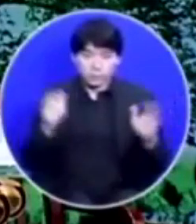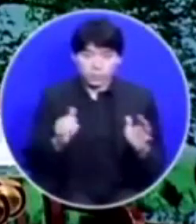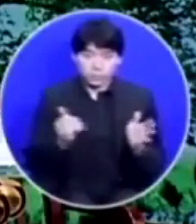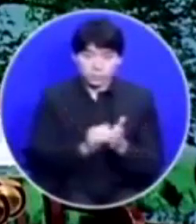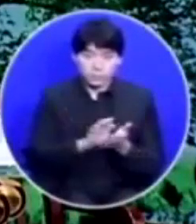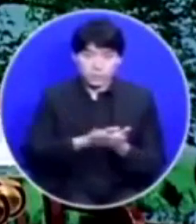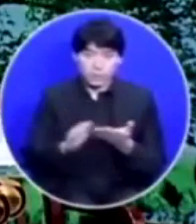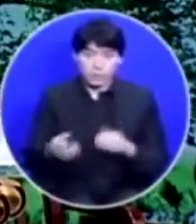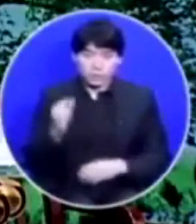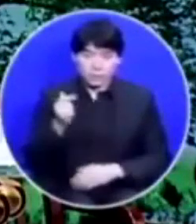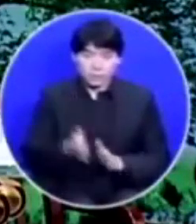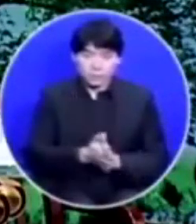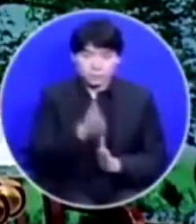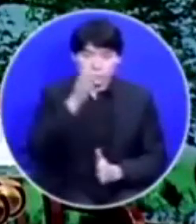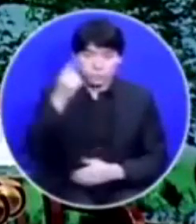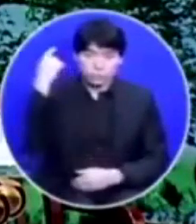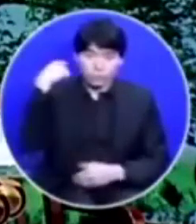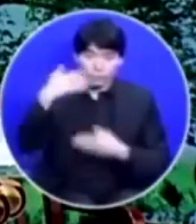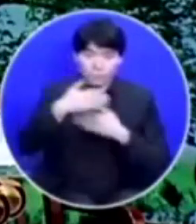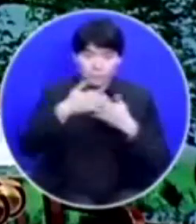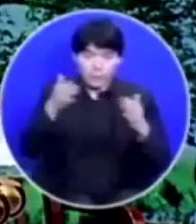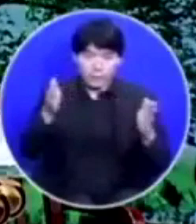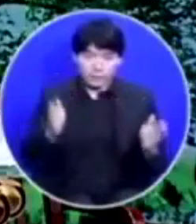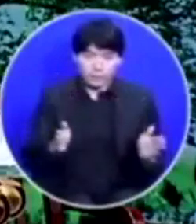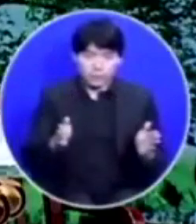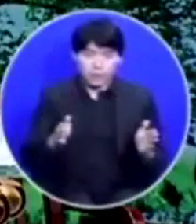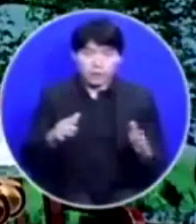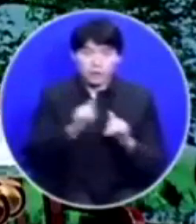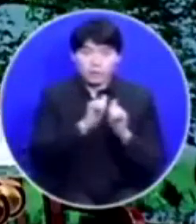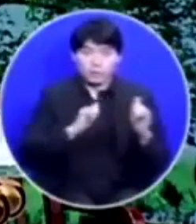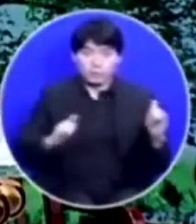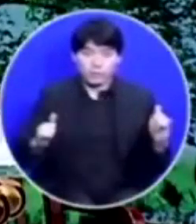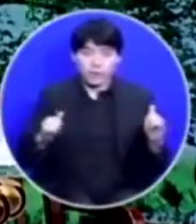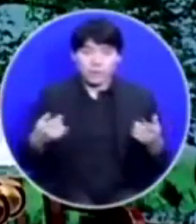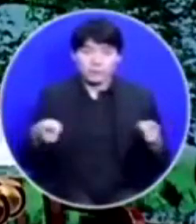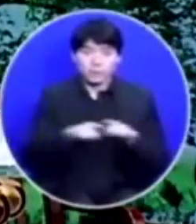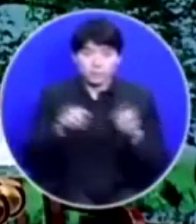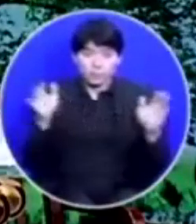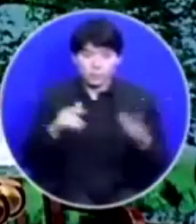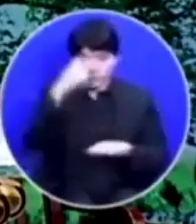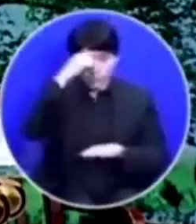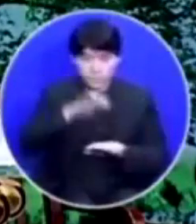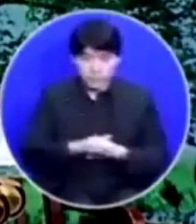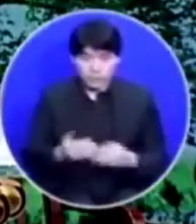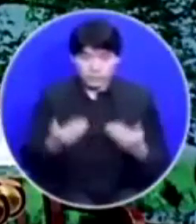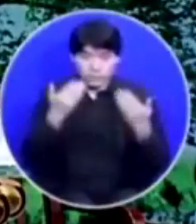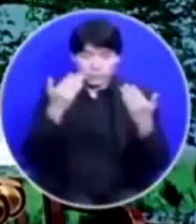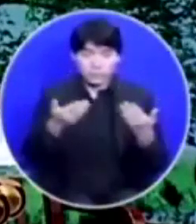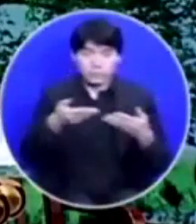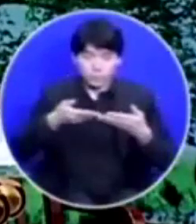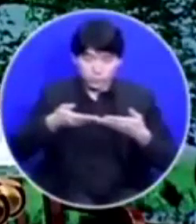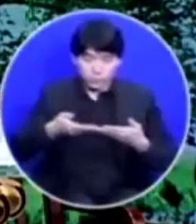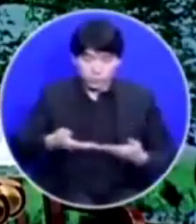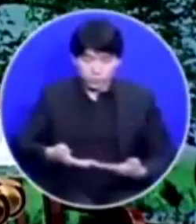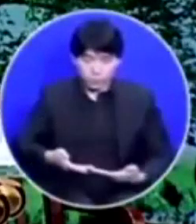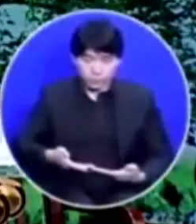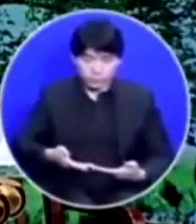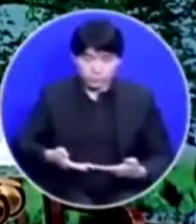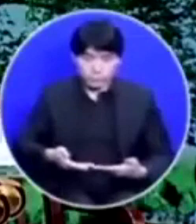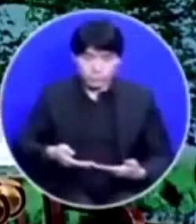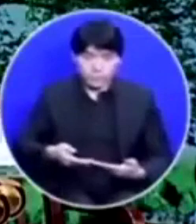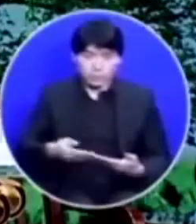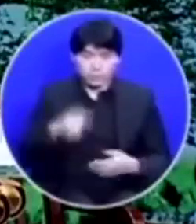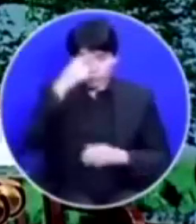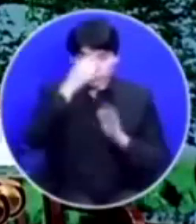아파트에 뒤쪽 방에서 가족들이 모여 예배를 드렸습니다 아주 조용 해야 했습니다 기도하고